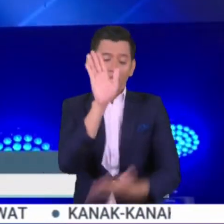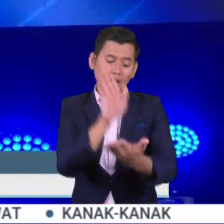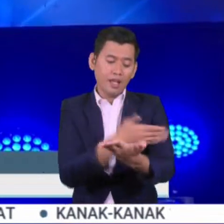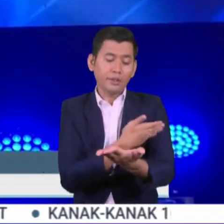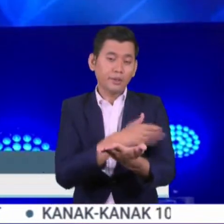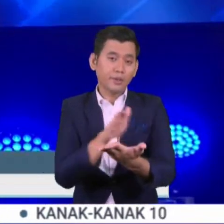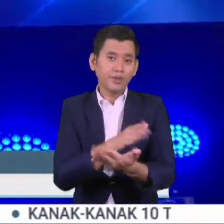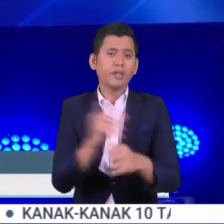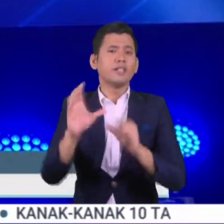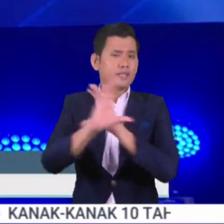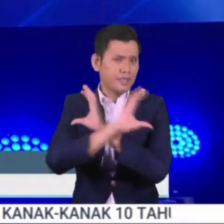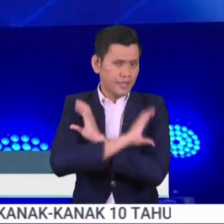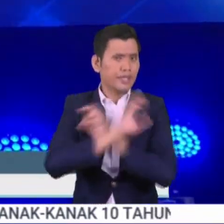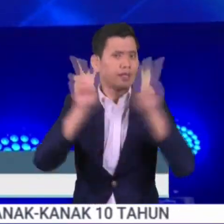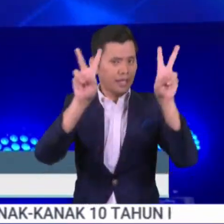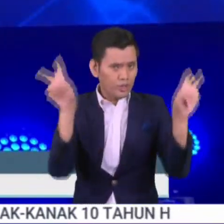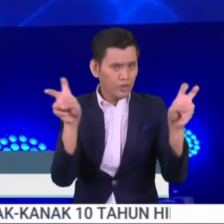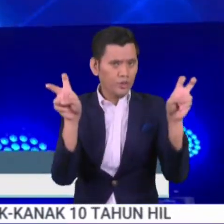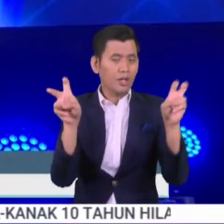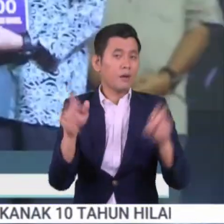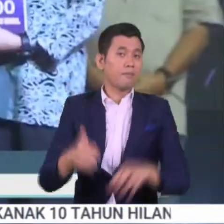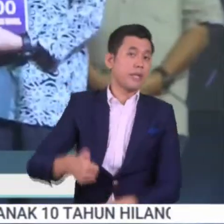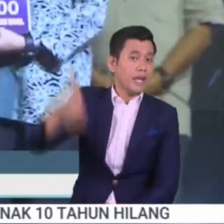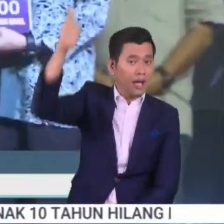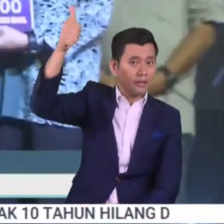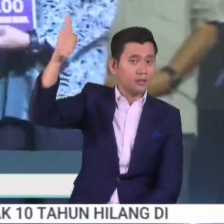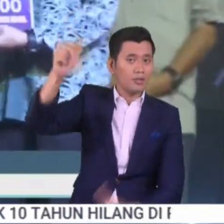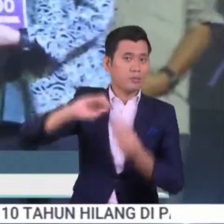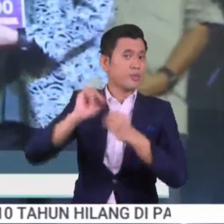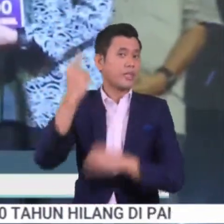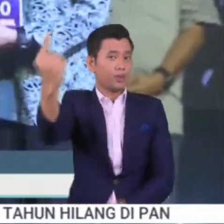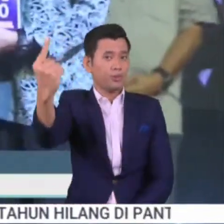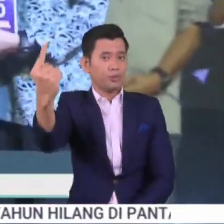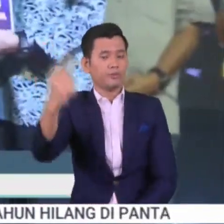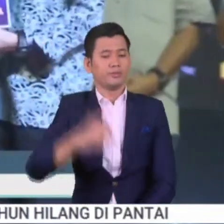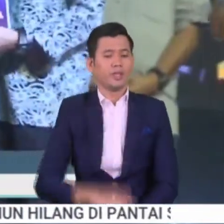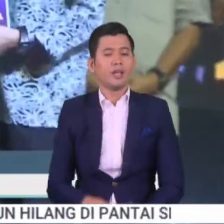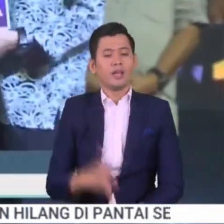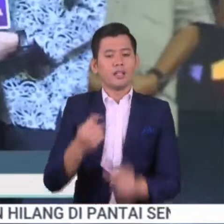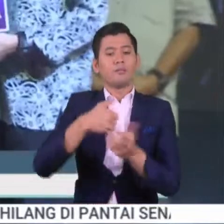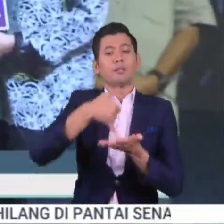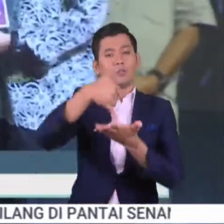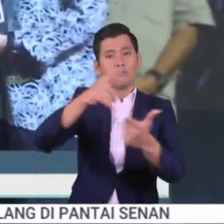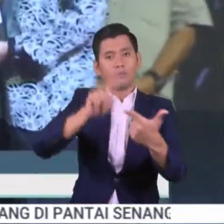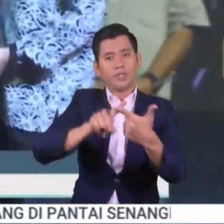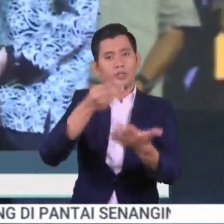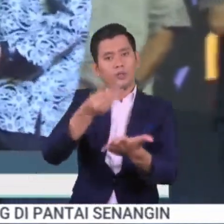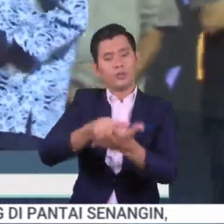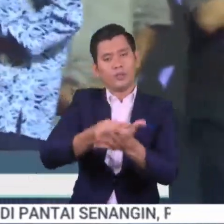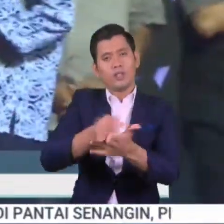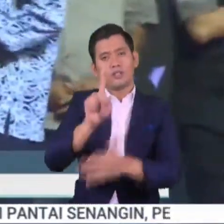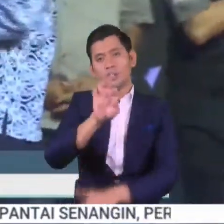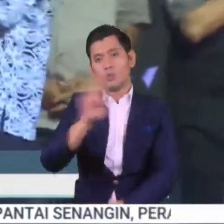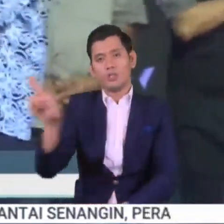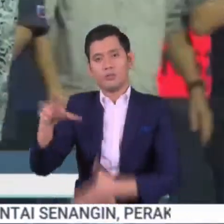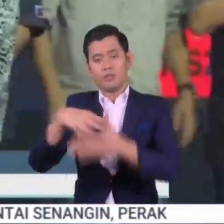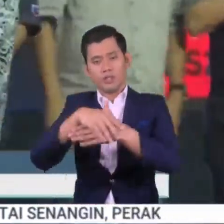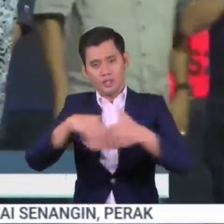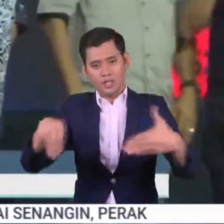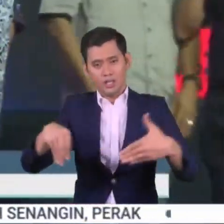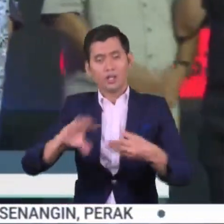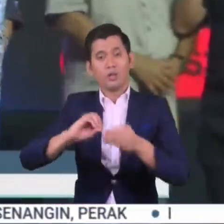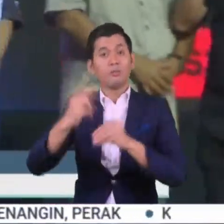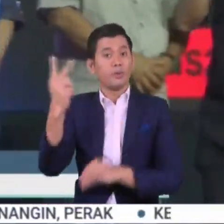lagu berjudul Cinta dinobatkan juara sekaligus menerima hadiah berupa trofi dan wang tunai RM1,000. Sementara